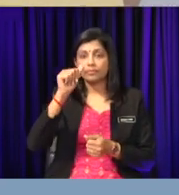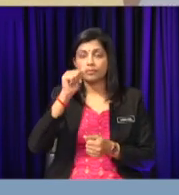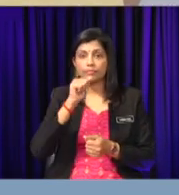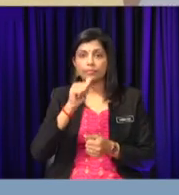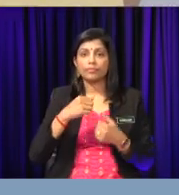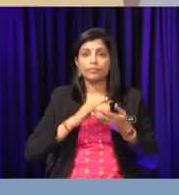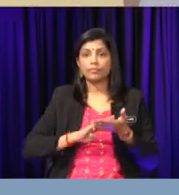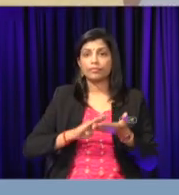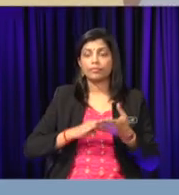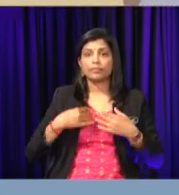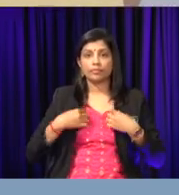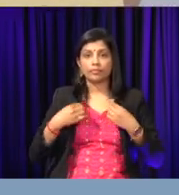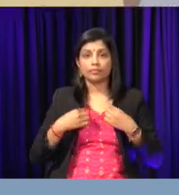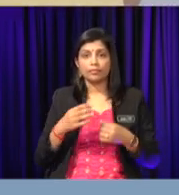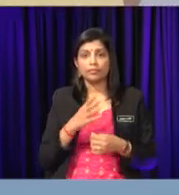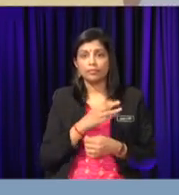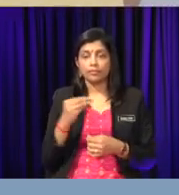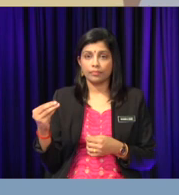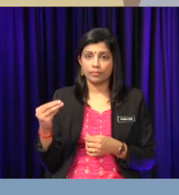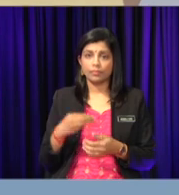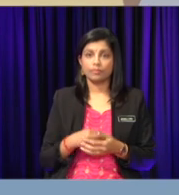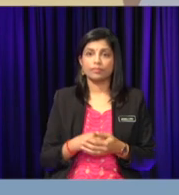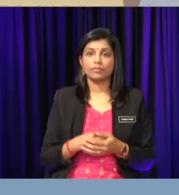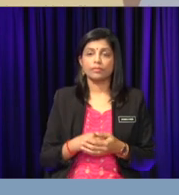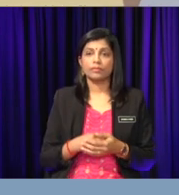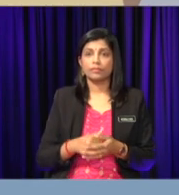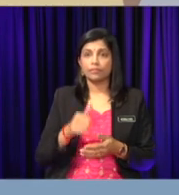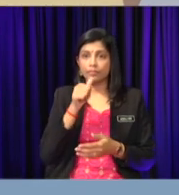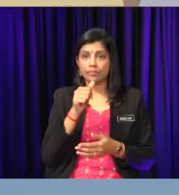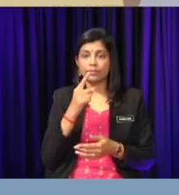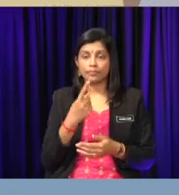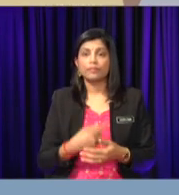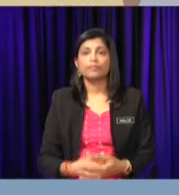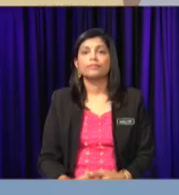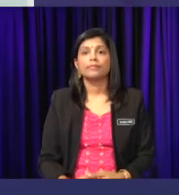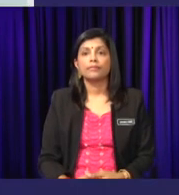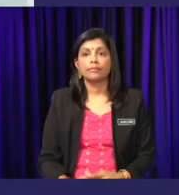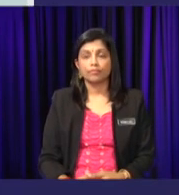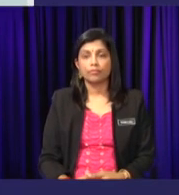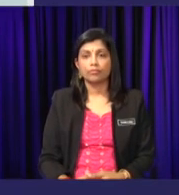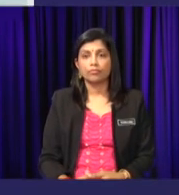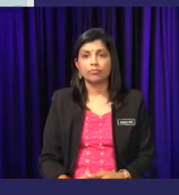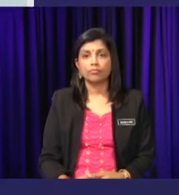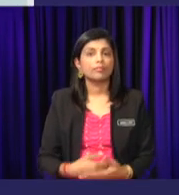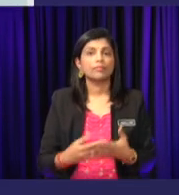Adam sebut tadi tapi itu pada pandangan Nabila itu yang menarik